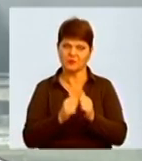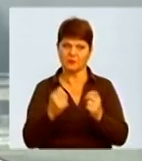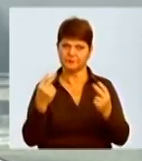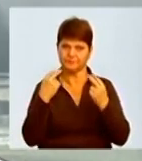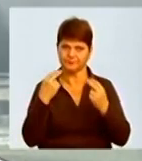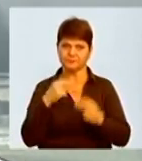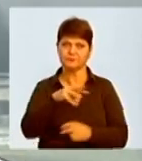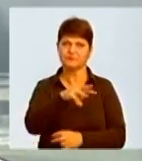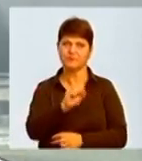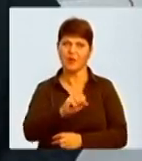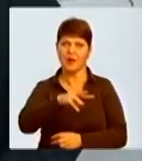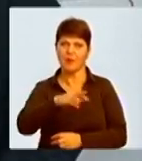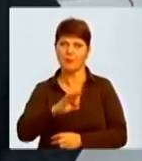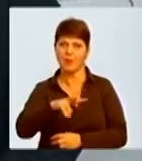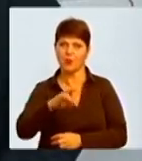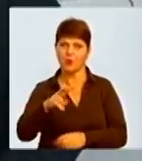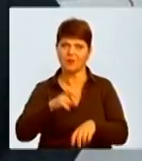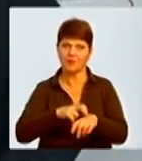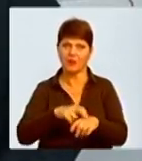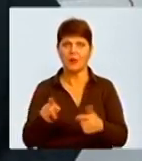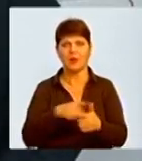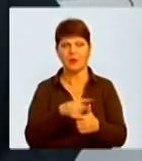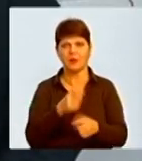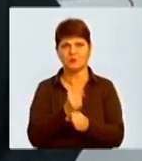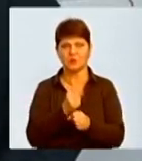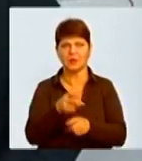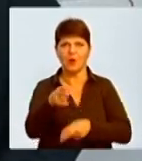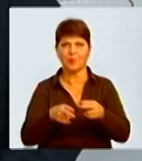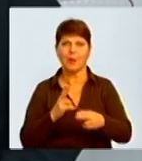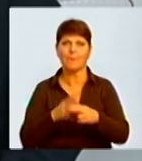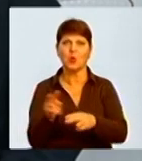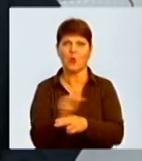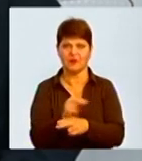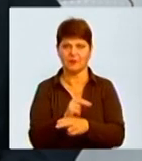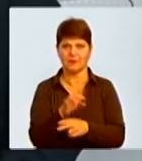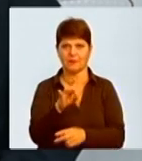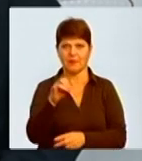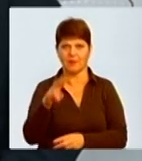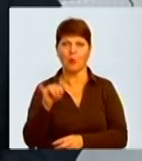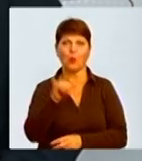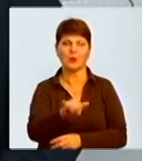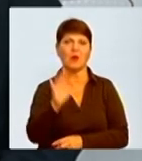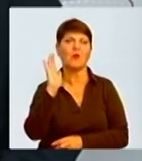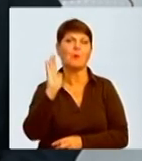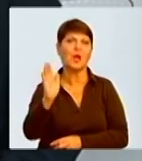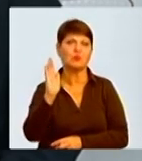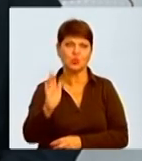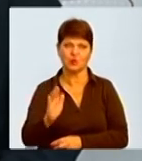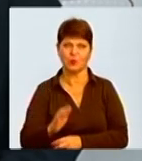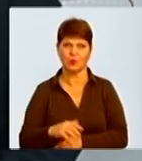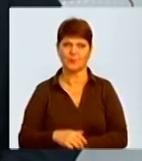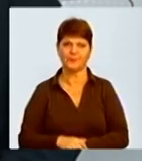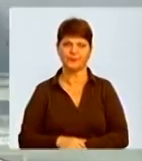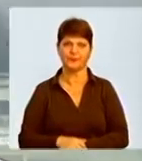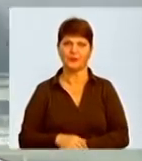зробити операцію, яка буде профілактувати виникнення раку у неї у майбутньому. Одна з